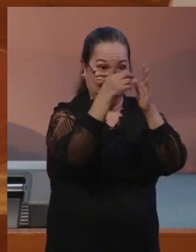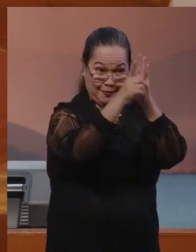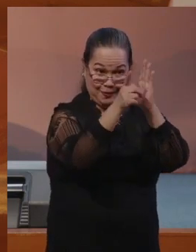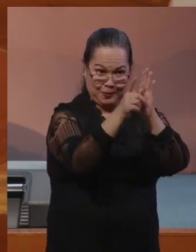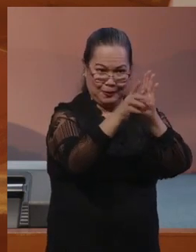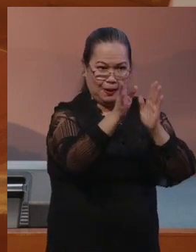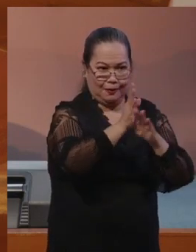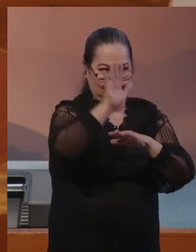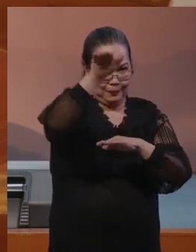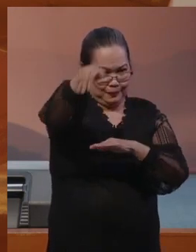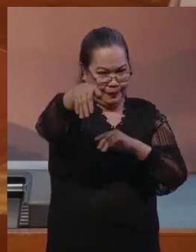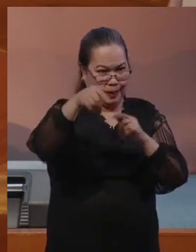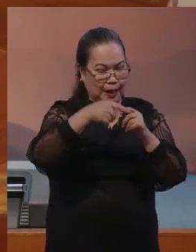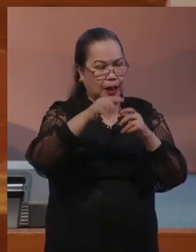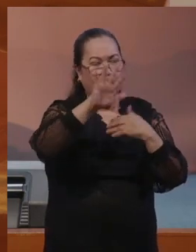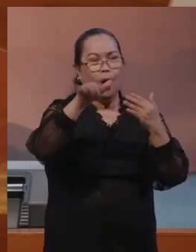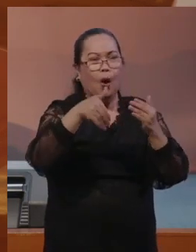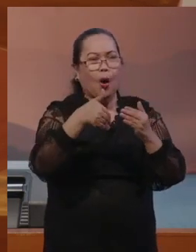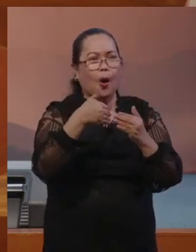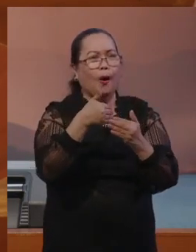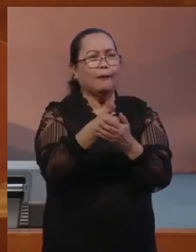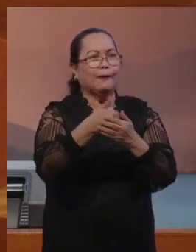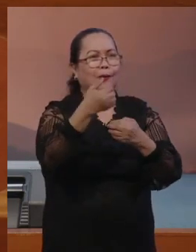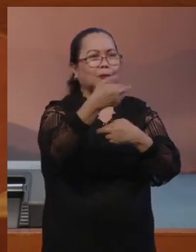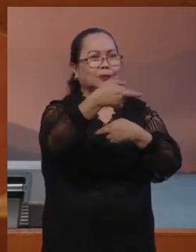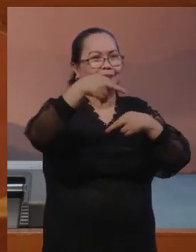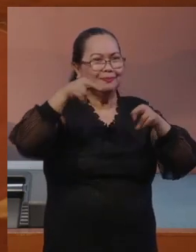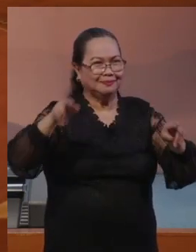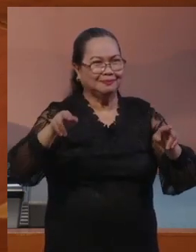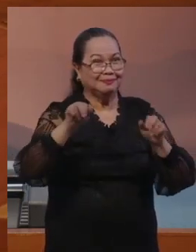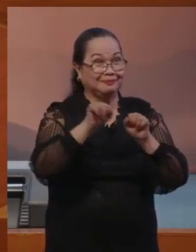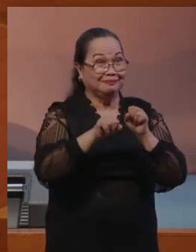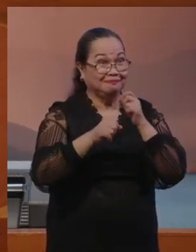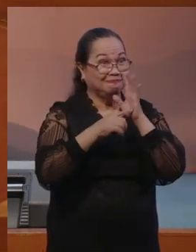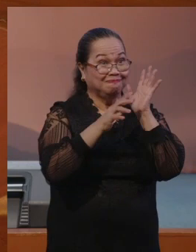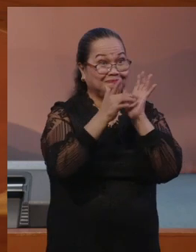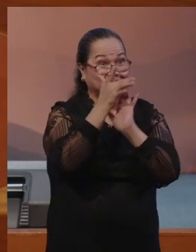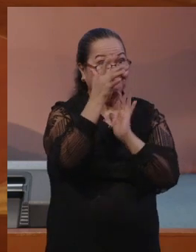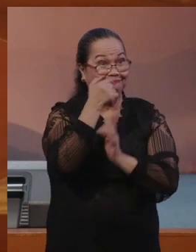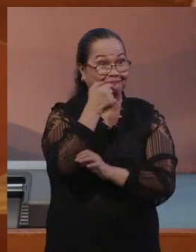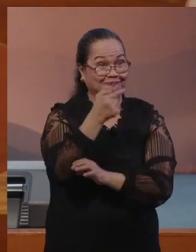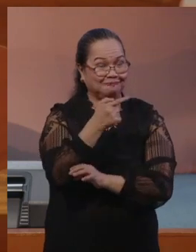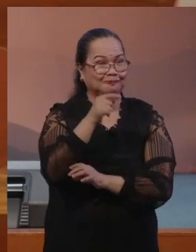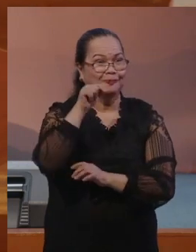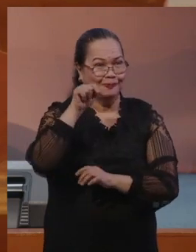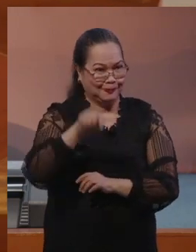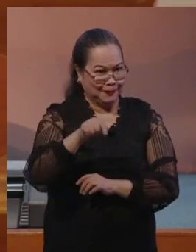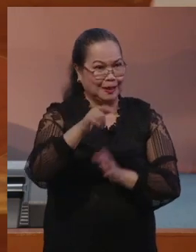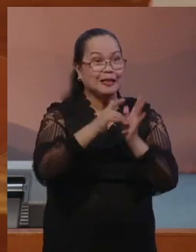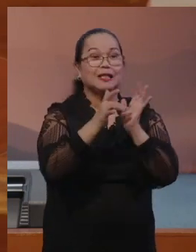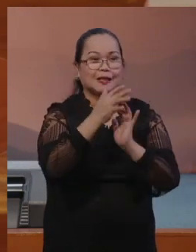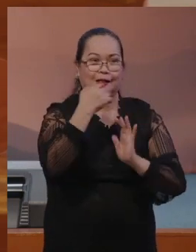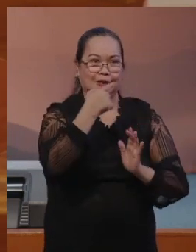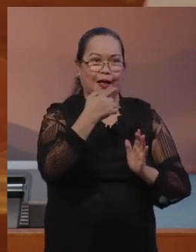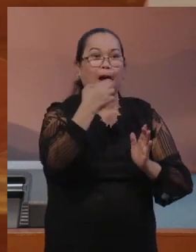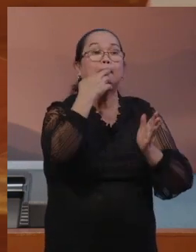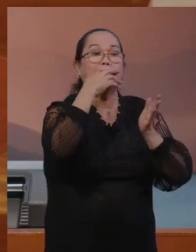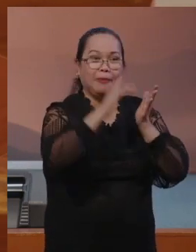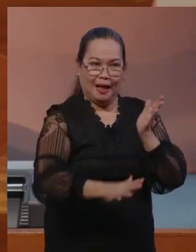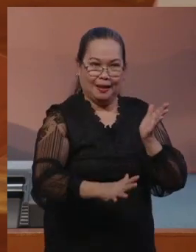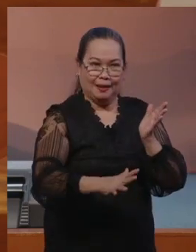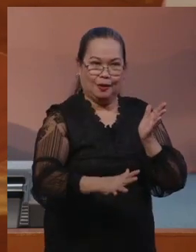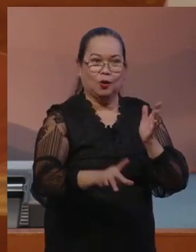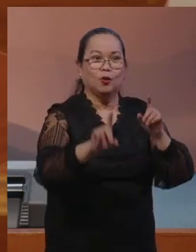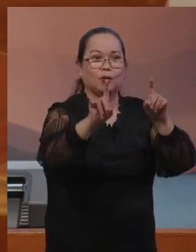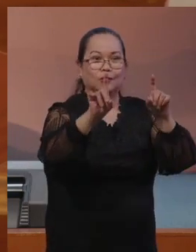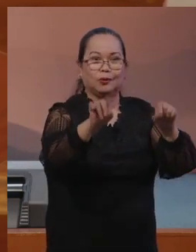years, sa loob ng upper room, ang sabi ni Jesus, this is my blood. Do